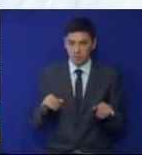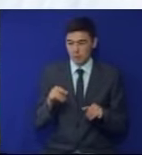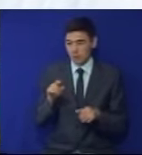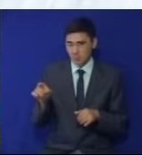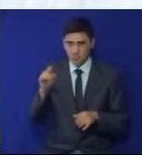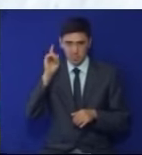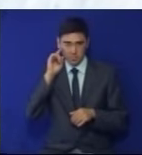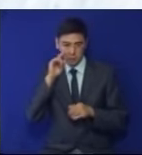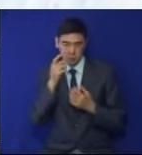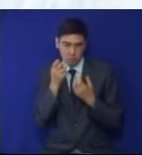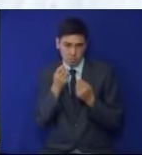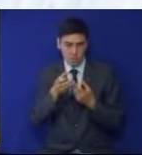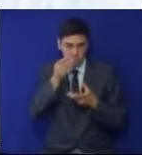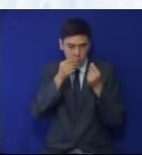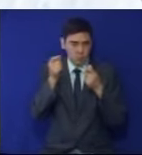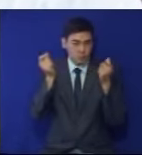тарту, сонымен қатар